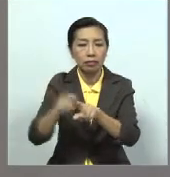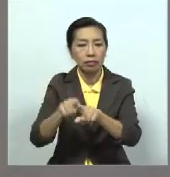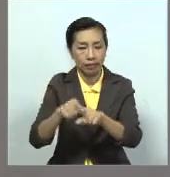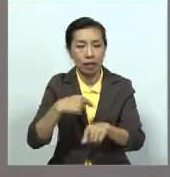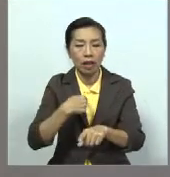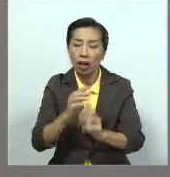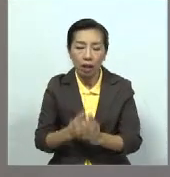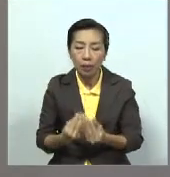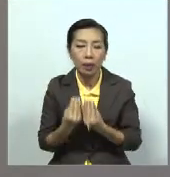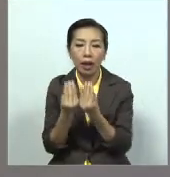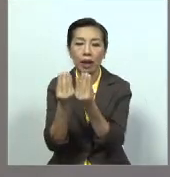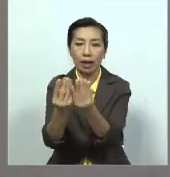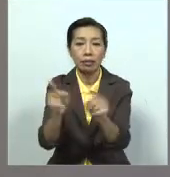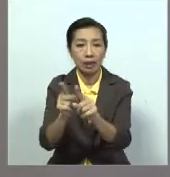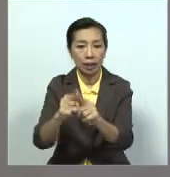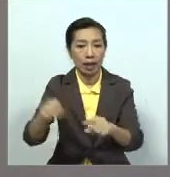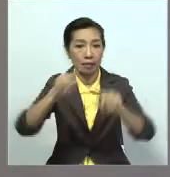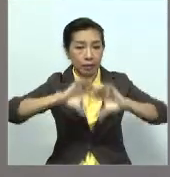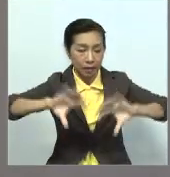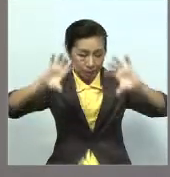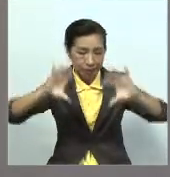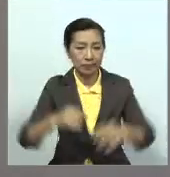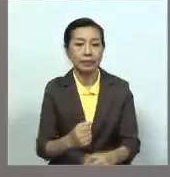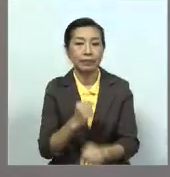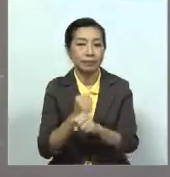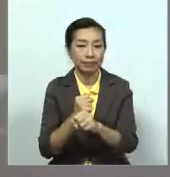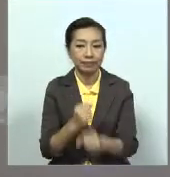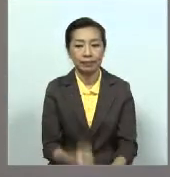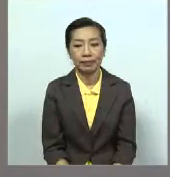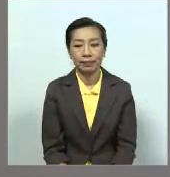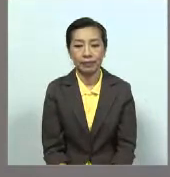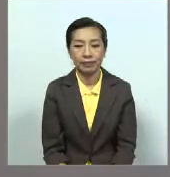ะครับกับทุกพระองค์วันนี้รัฐบาลก็จะดำเนินการต่อไปนะครับ